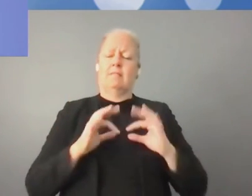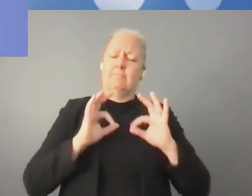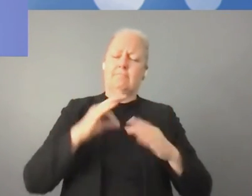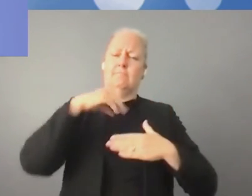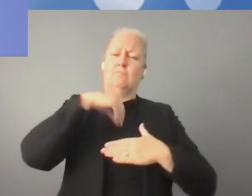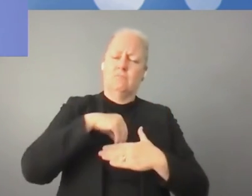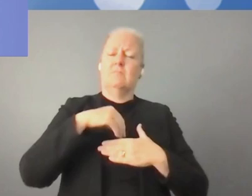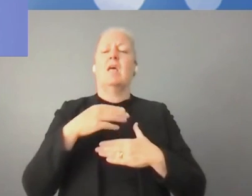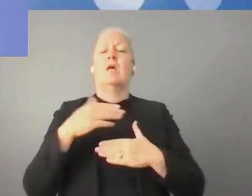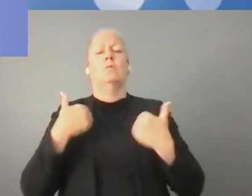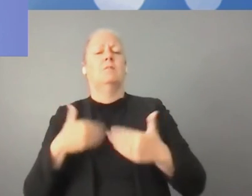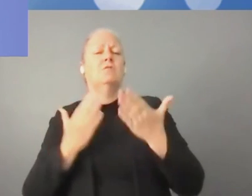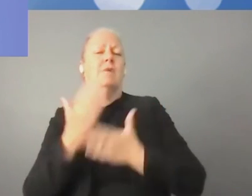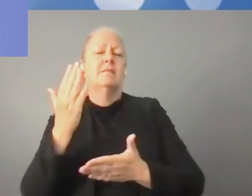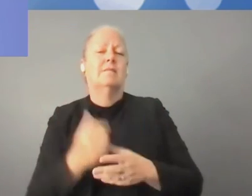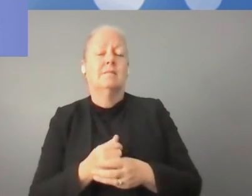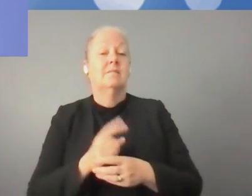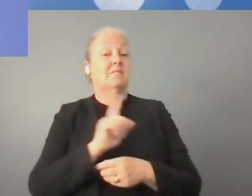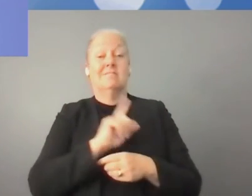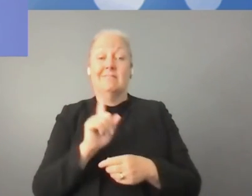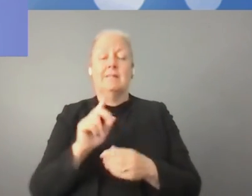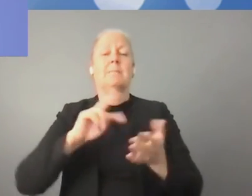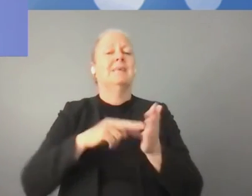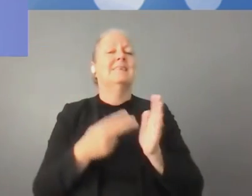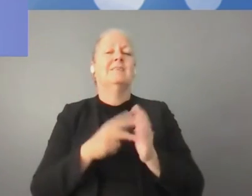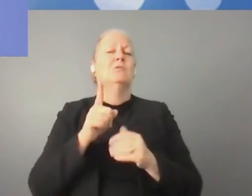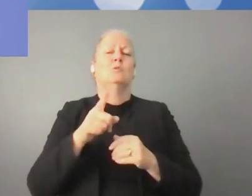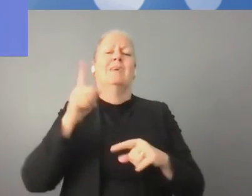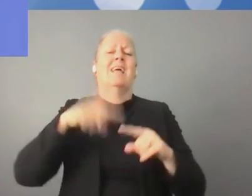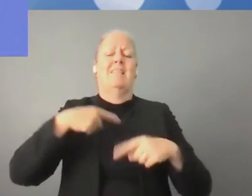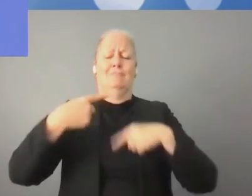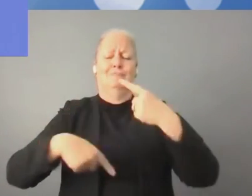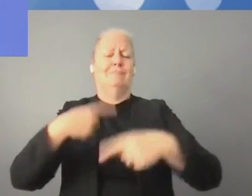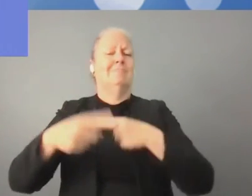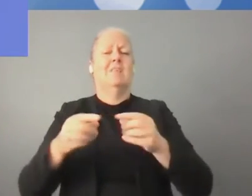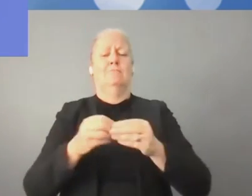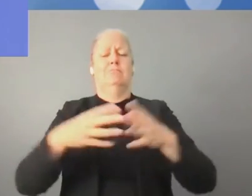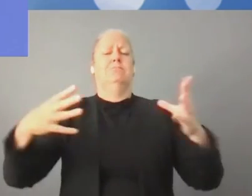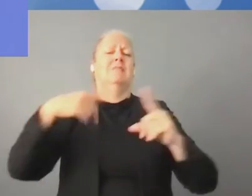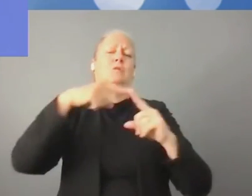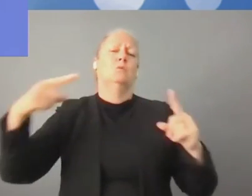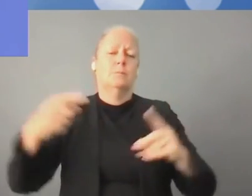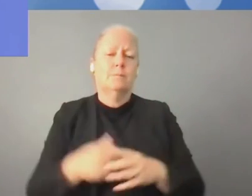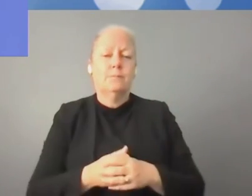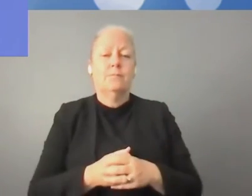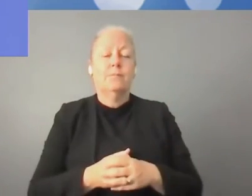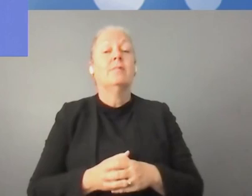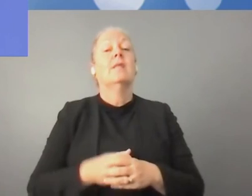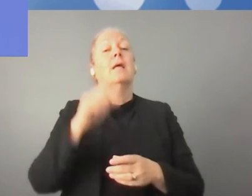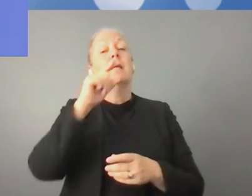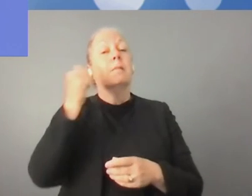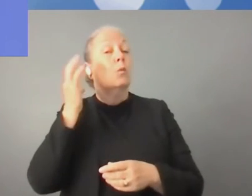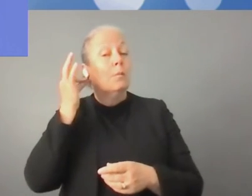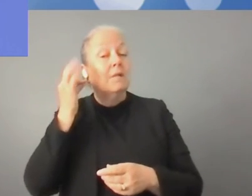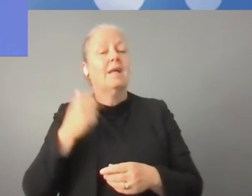безопасного интернета. Хочу также подчеркнуть, что управление цифровыми услугами должно в центре ставить